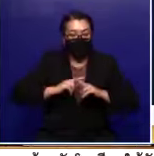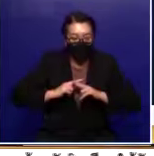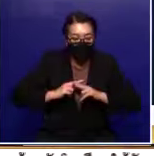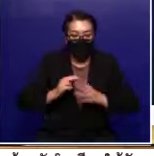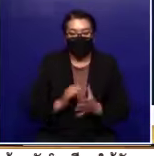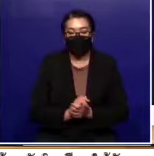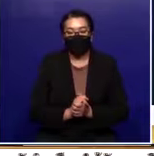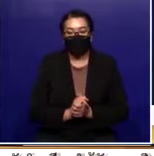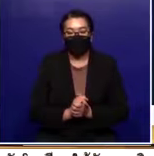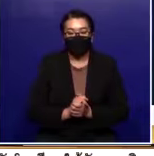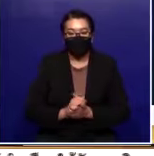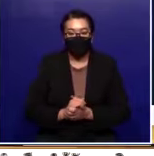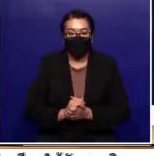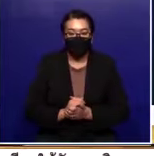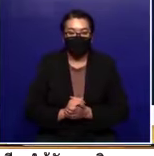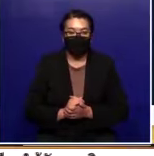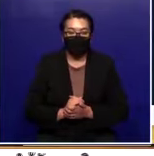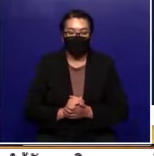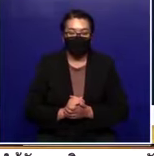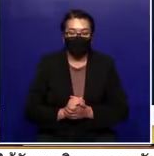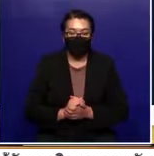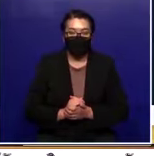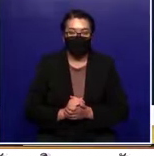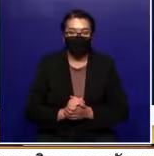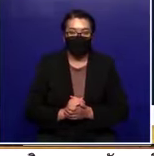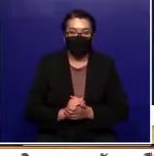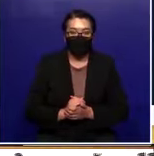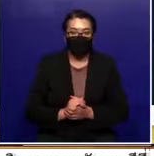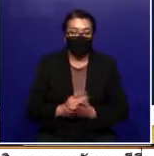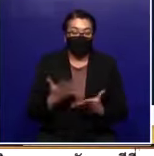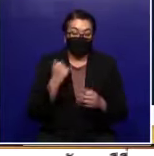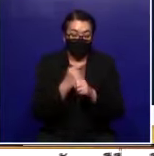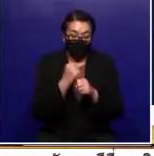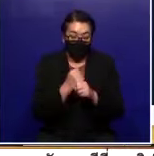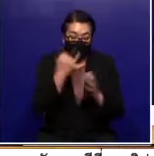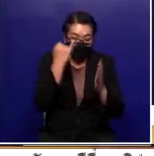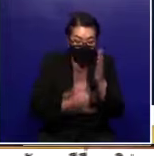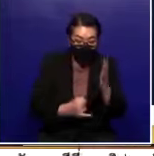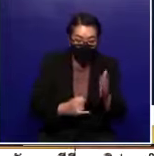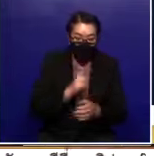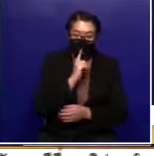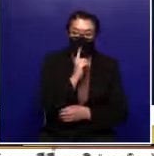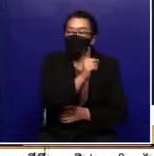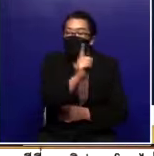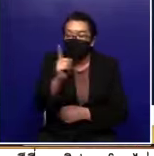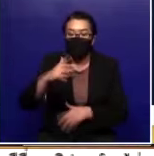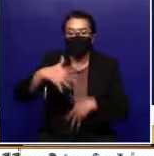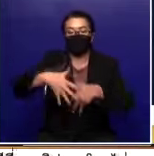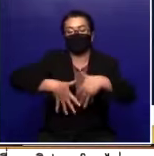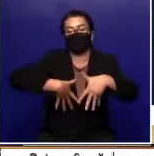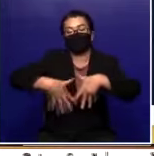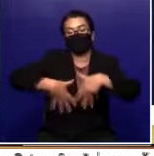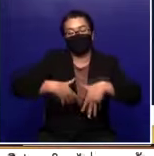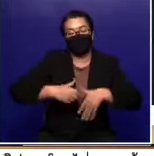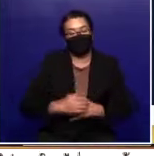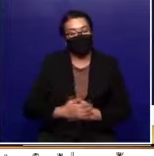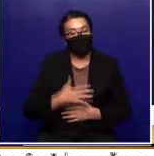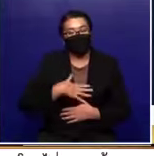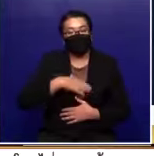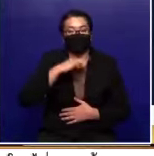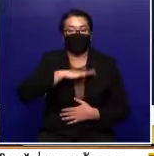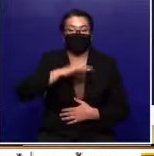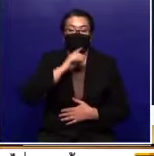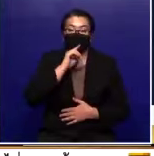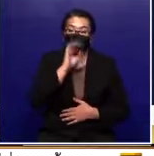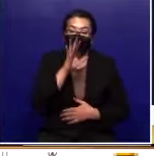ชมเดี๋ยวไอ้โหนชมแต่พอทำอะไรผิดพลาดก็ด่าประชาชนผมจึงบอกท่านประธานครับว่าท่